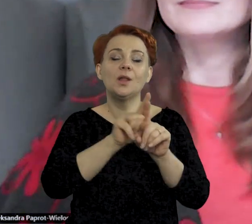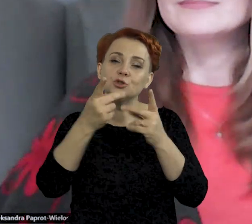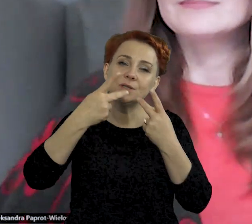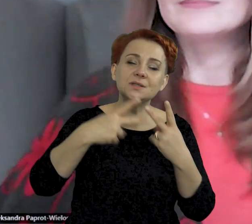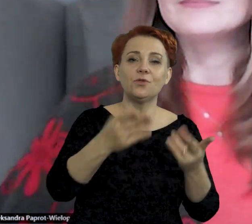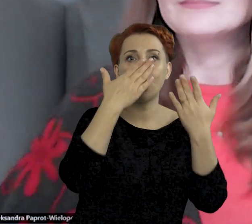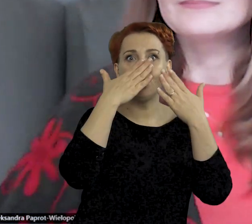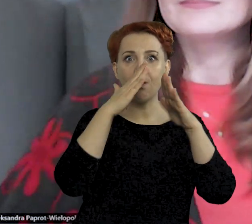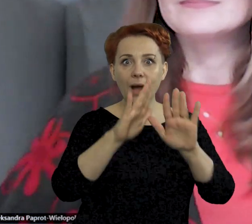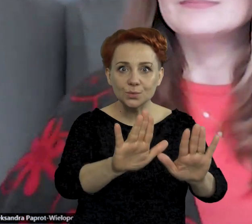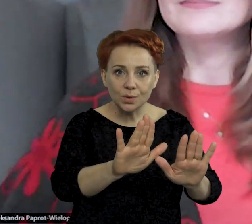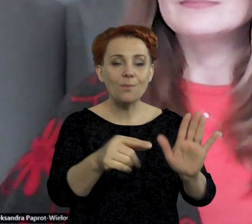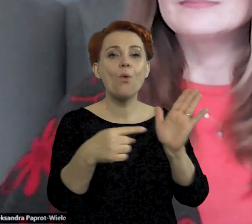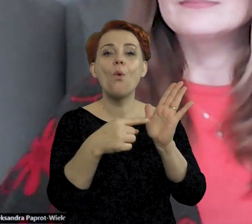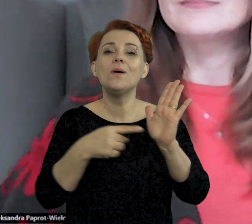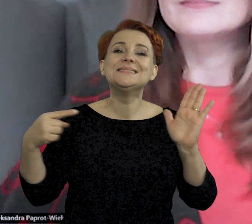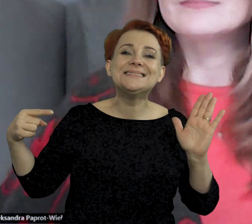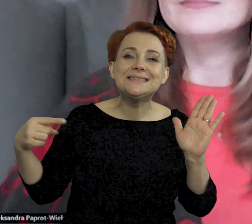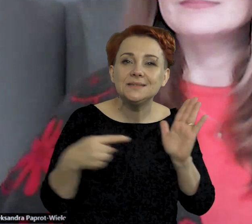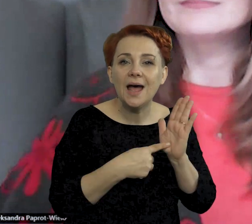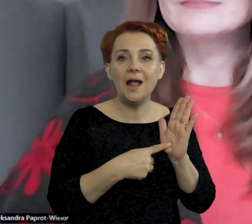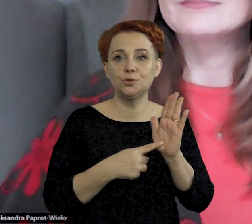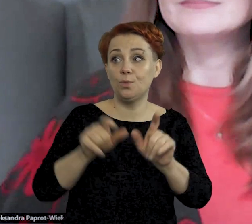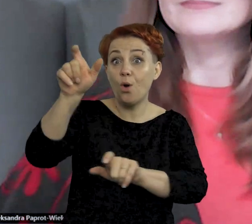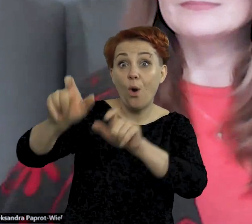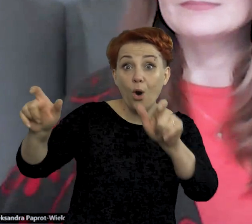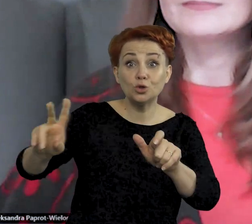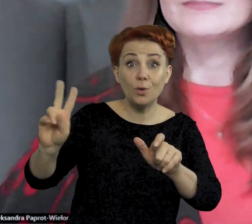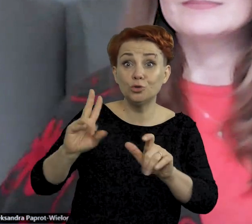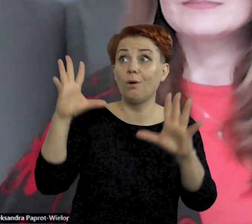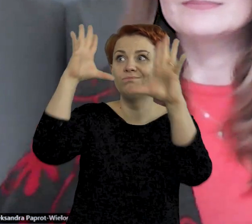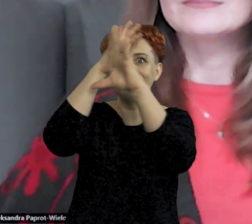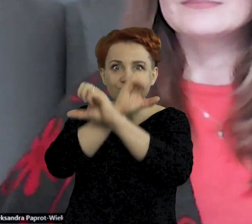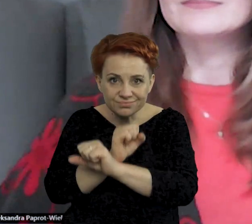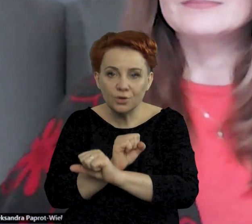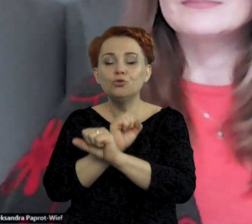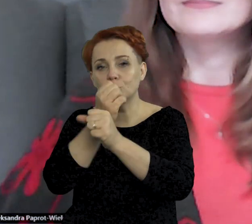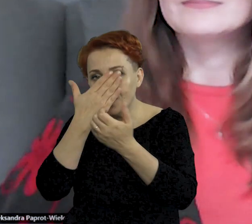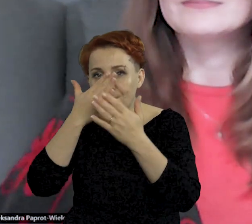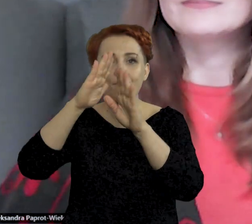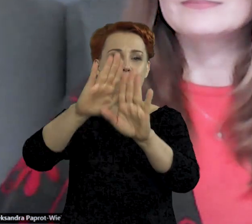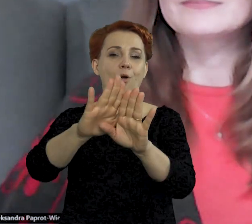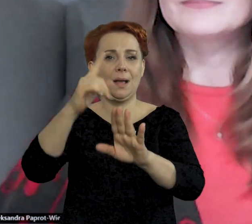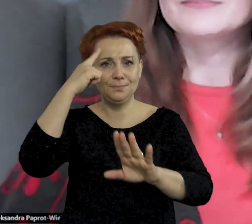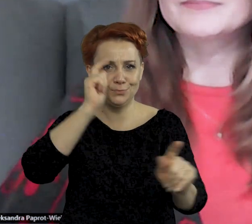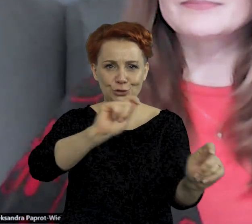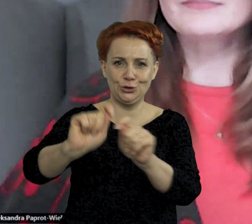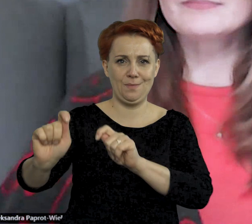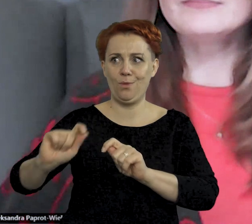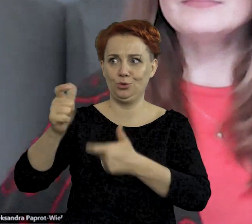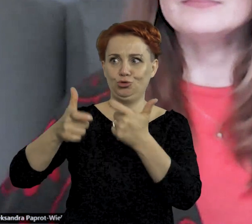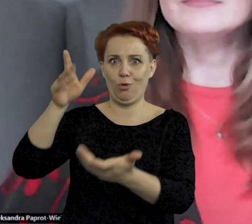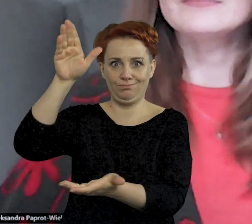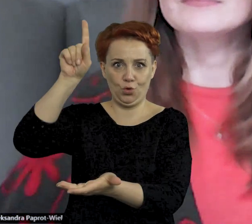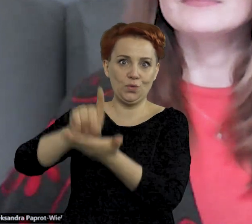właśnie służy temu, żeby te osoby, te postacie i ich dorobek i dokonania przypominać. To jest jedna rzecz. Rzecz